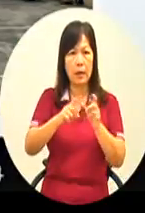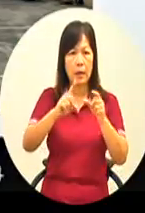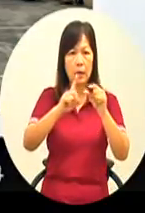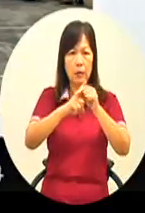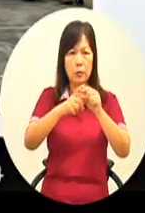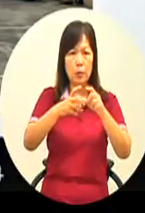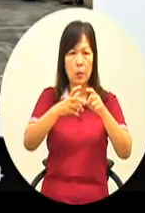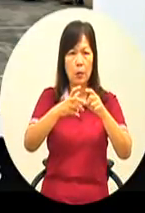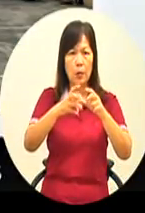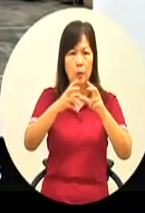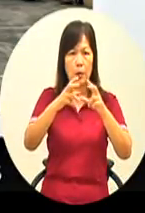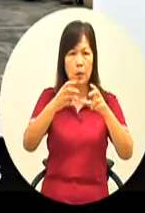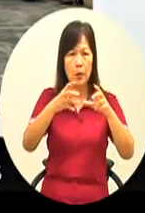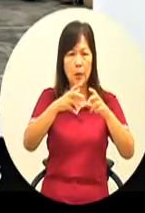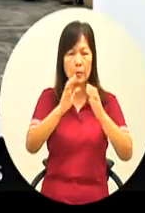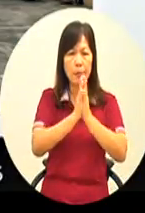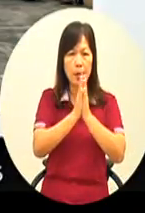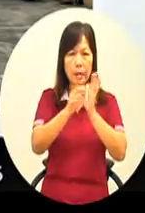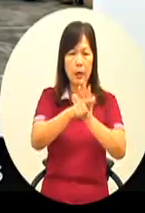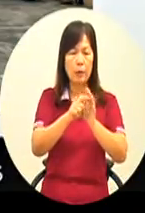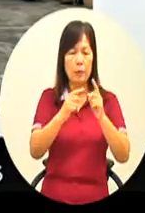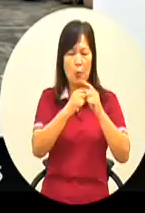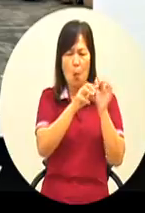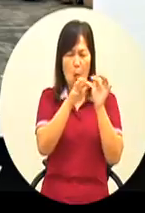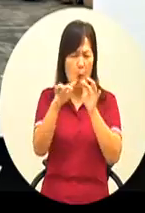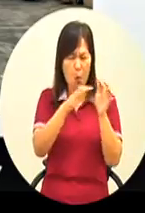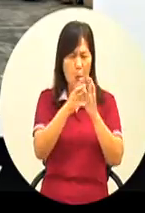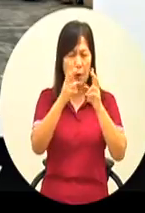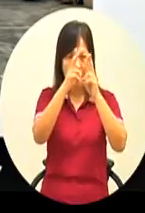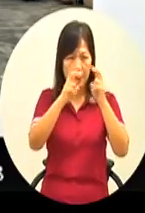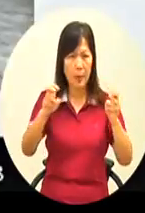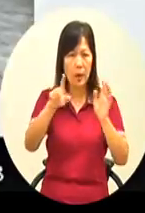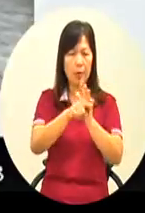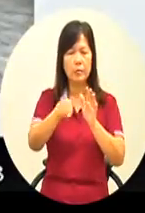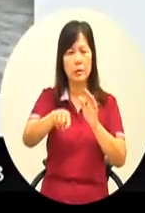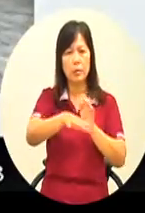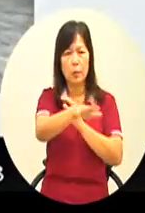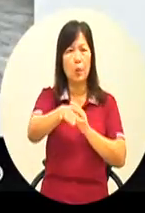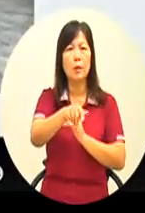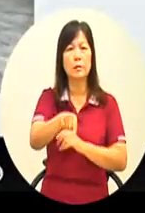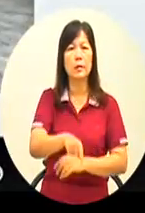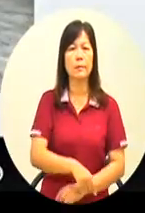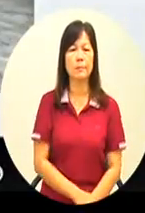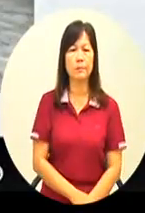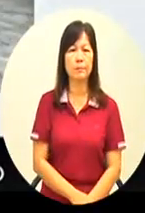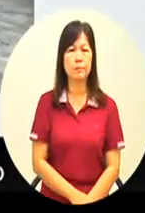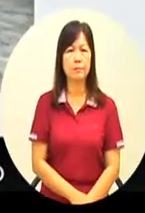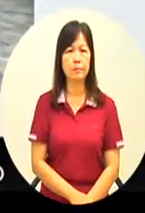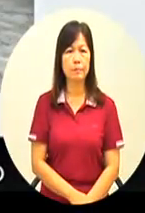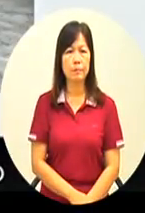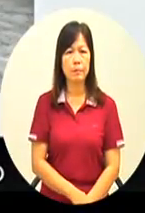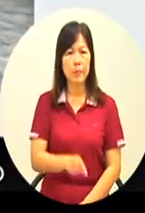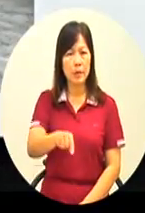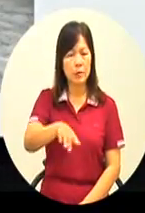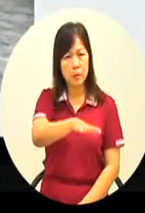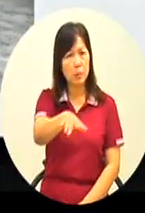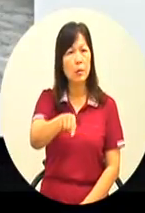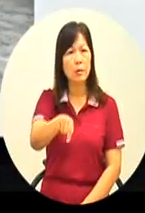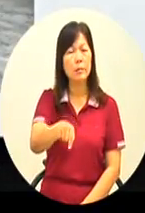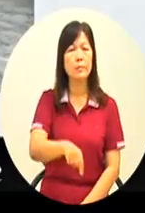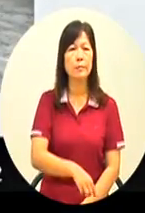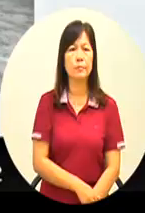气非常旺的一个庙哈，这是它的广场，好，这是它的广场